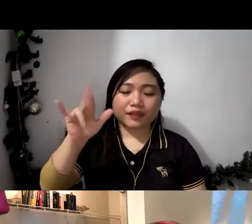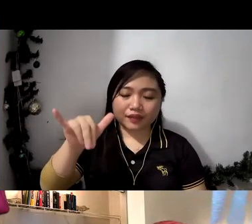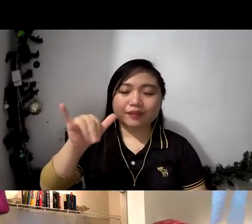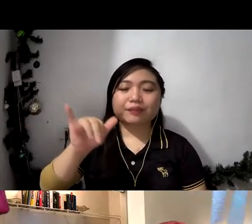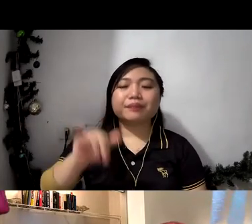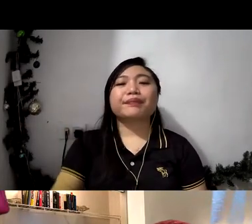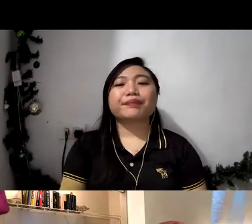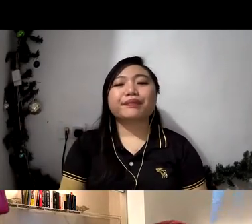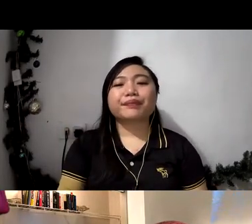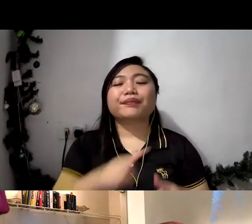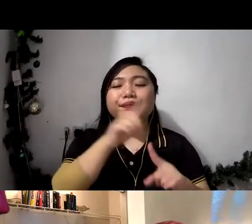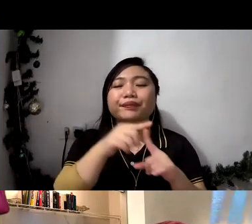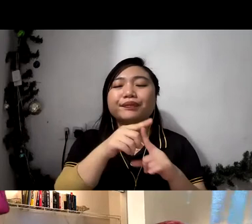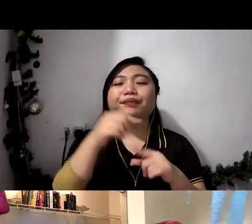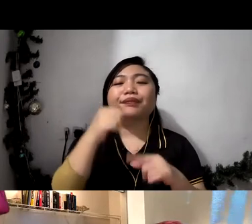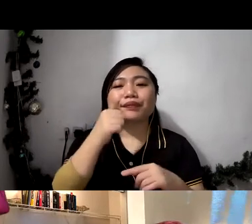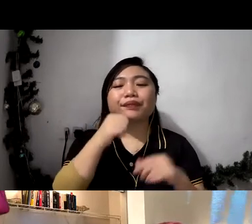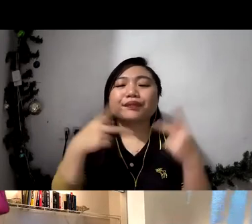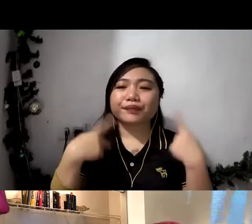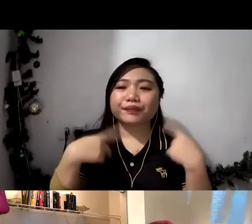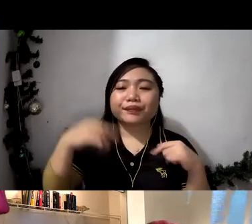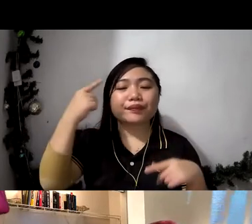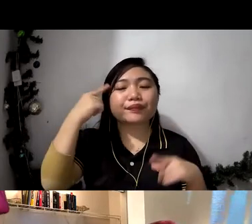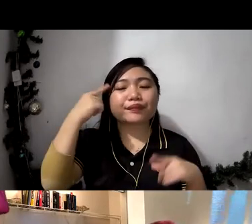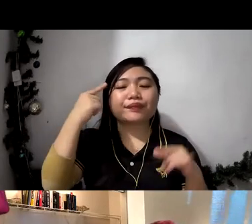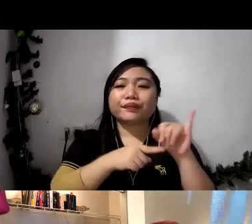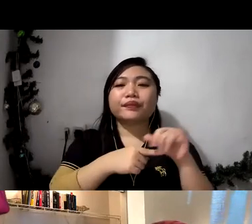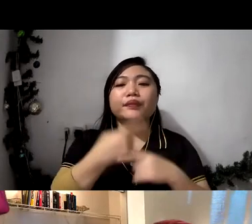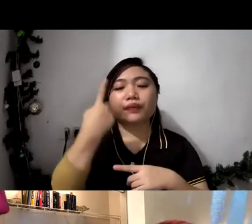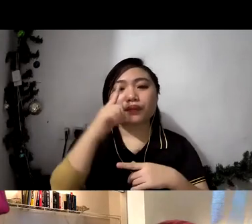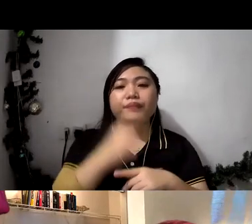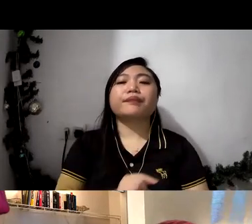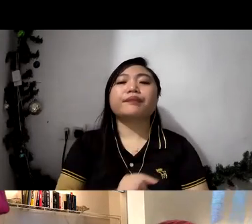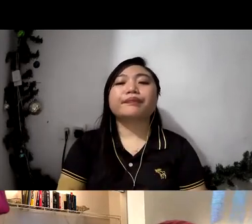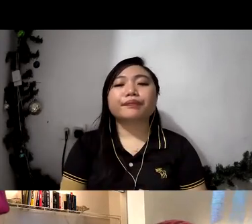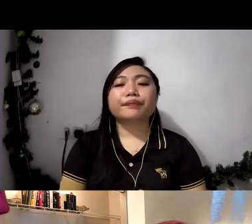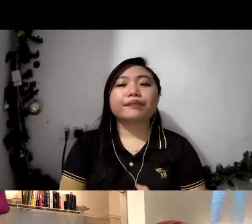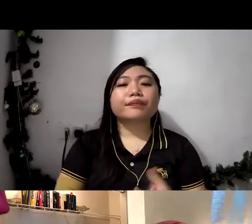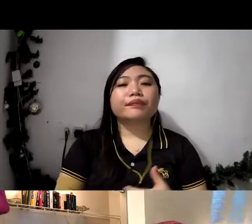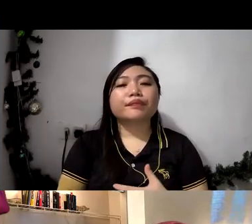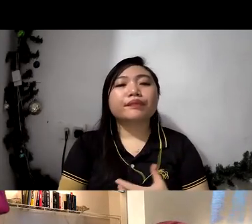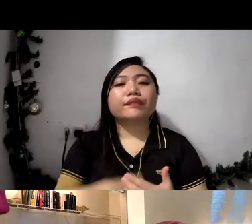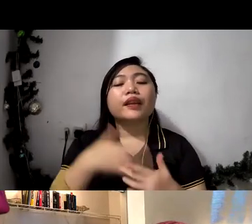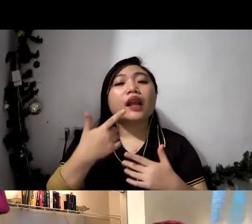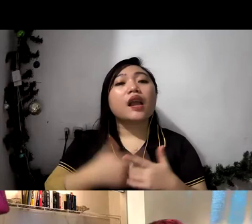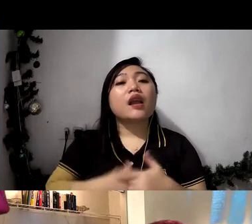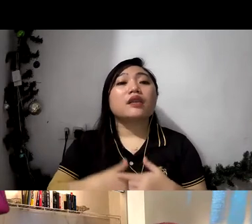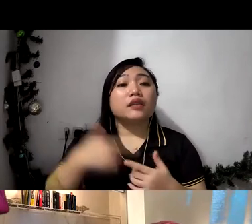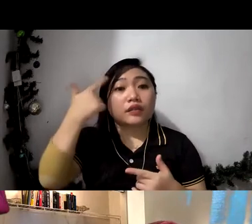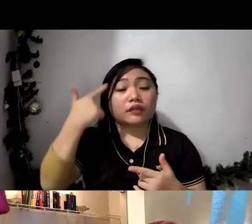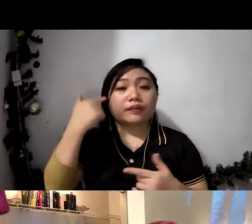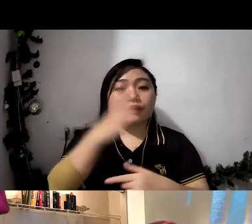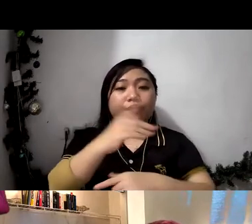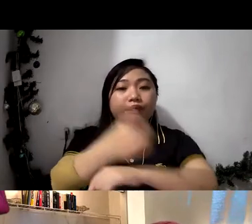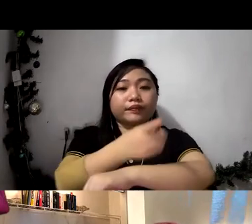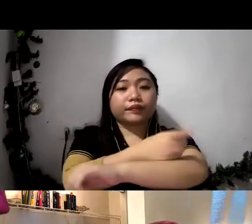when women started taking initiative in development intervention. So yung gender mainstreaming as a national strategy na sinabi sa